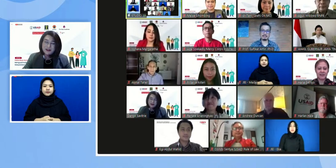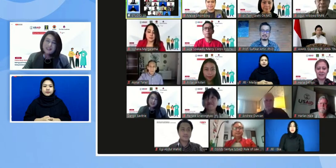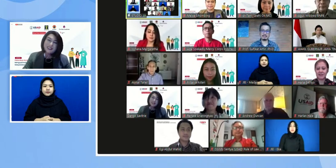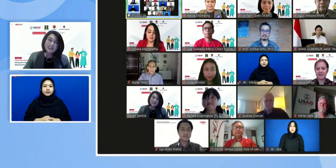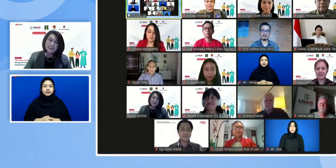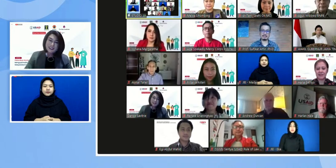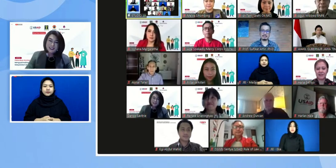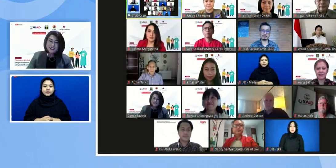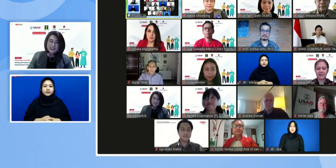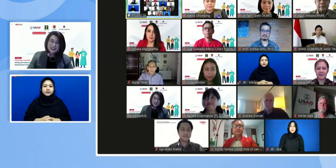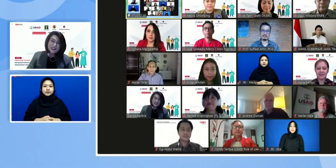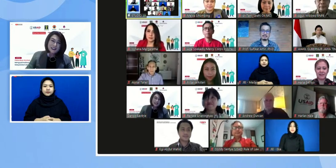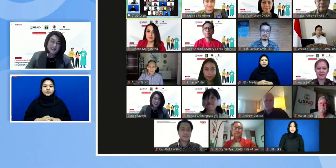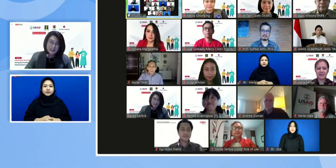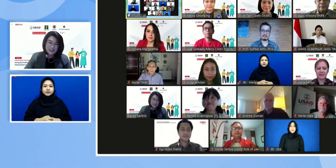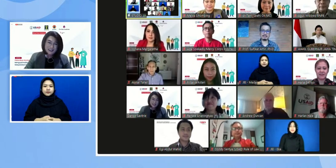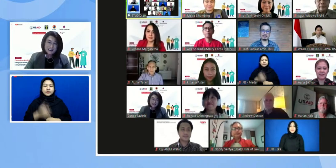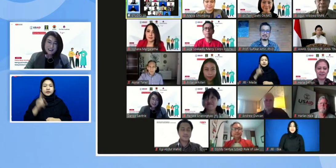Cek